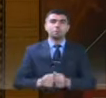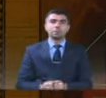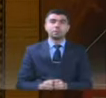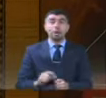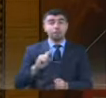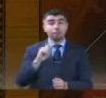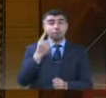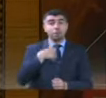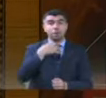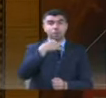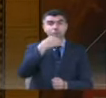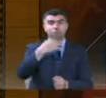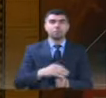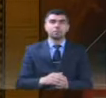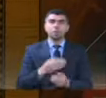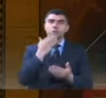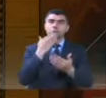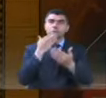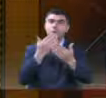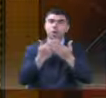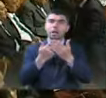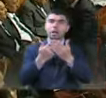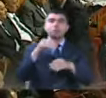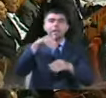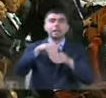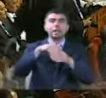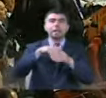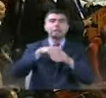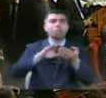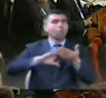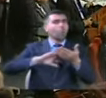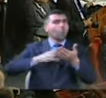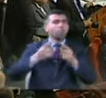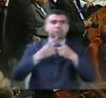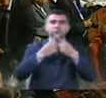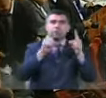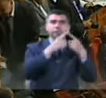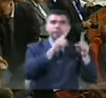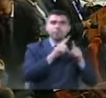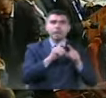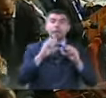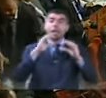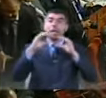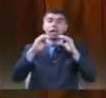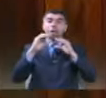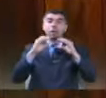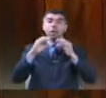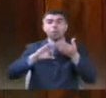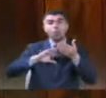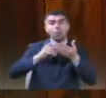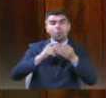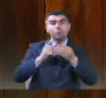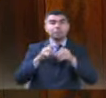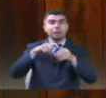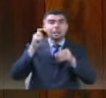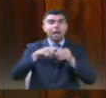في البداية أن أشكر فرق المعارضة على طرح موضوع الحوار الاجتماعي الذي يتيح فرصة عرض ما